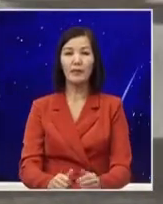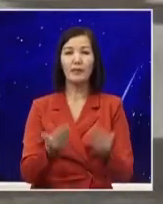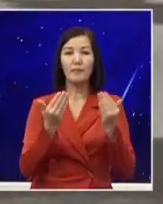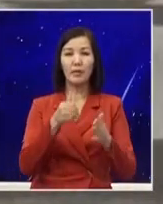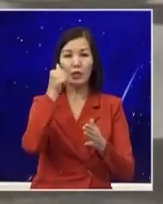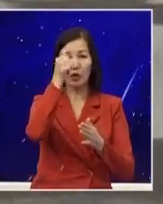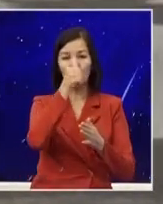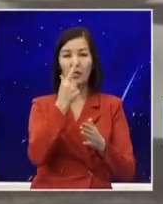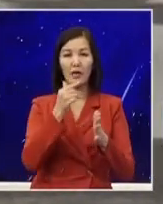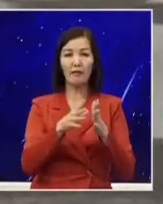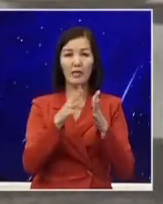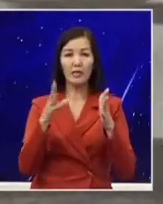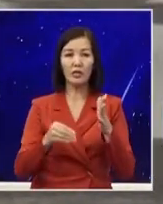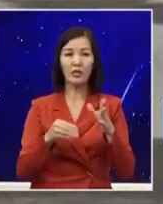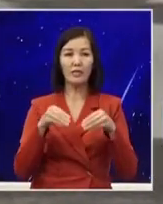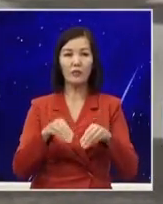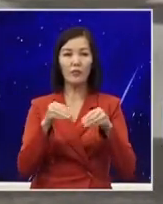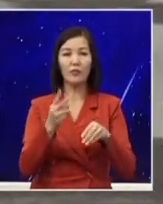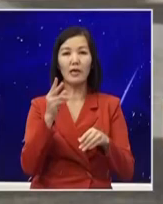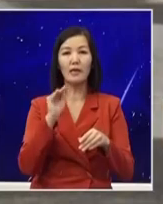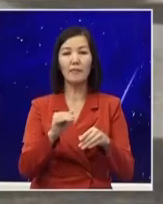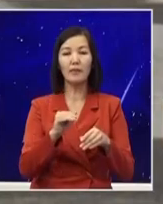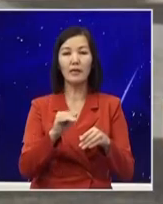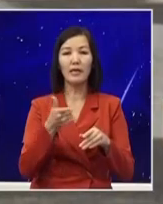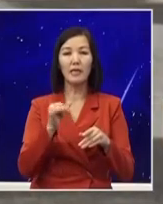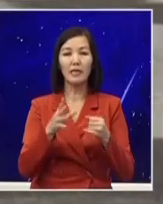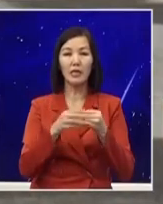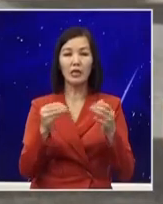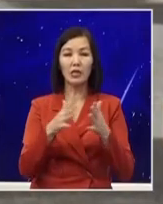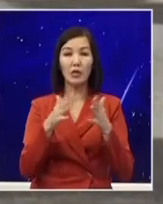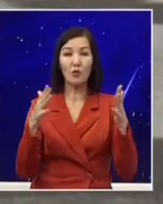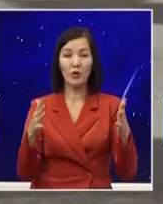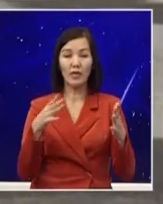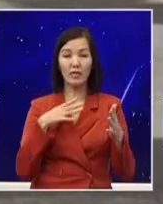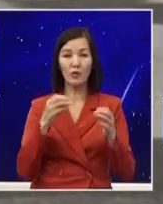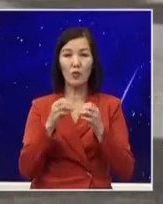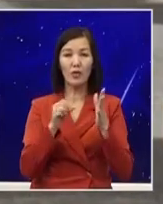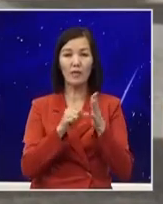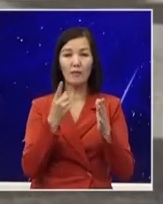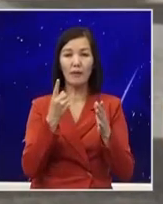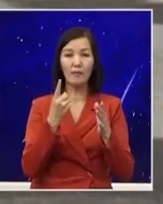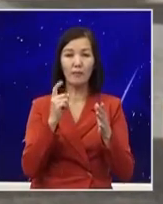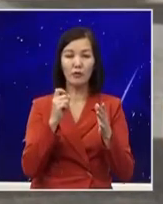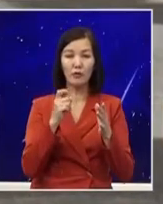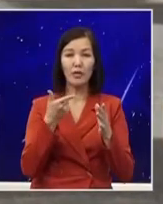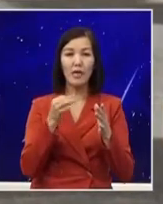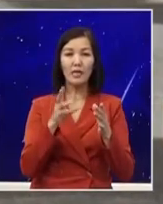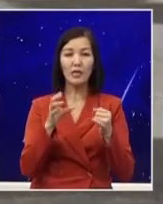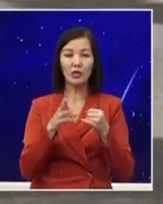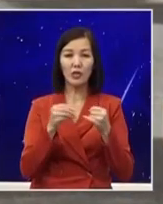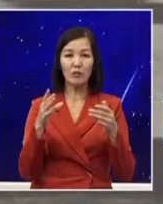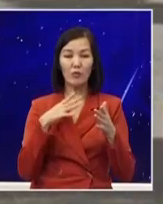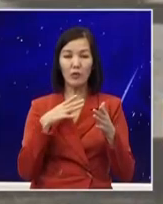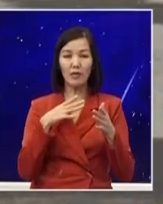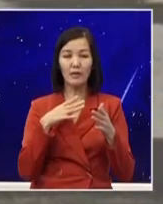қант қызылшасының егіс көлемі 2000 гектарға ұлғайтылып, 16100 гектар болды.